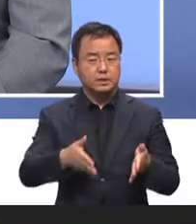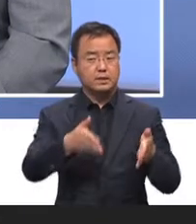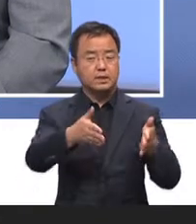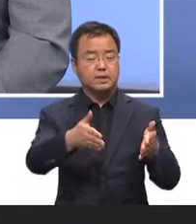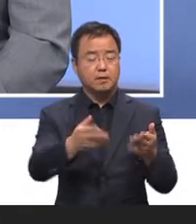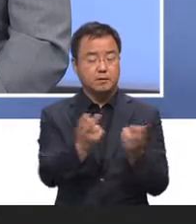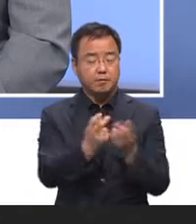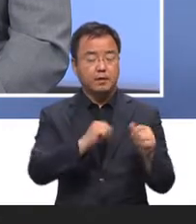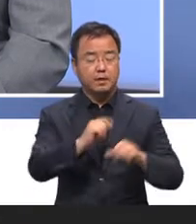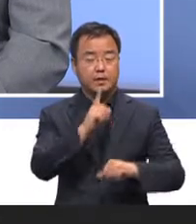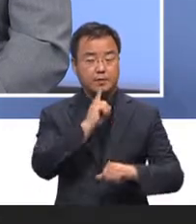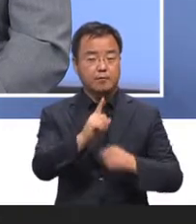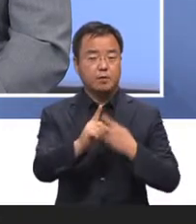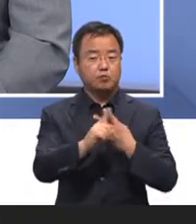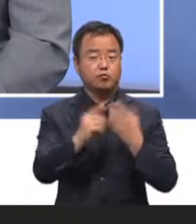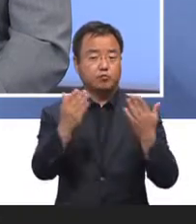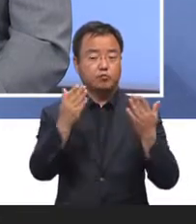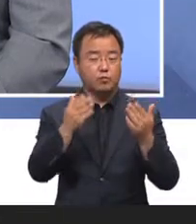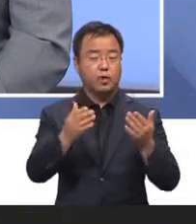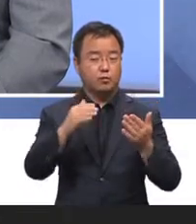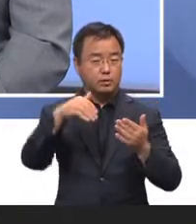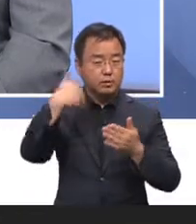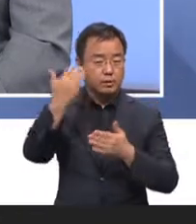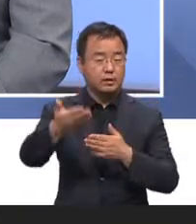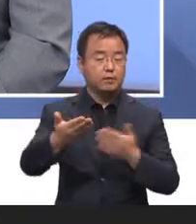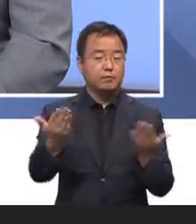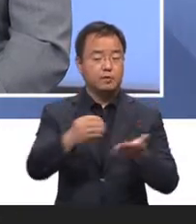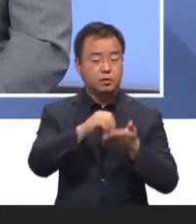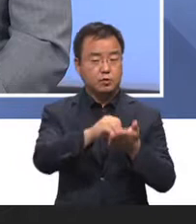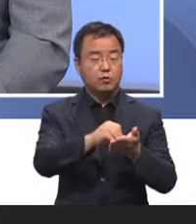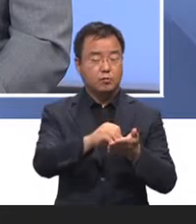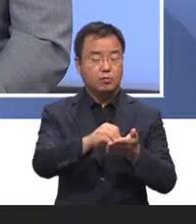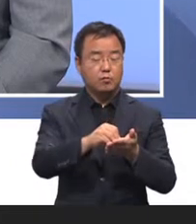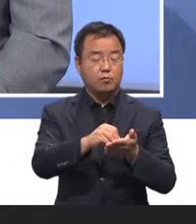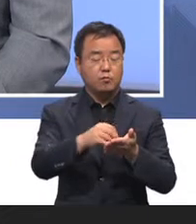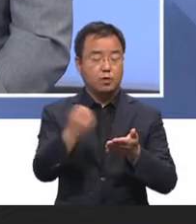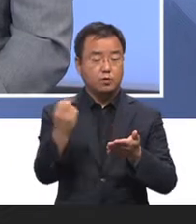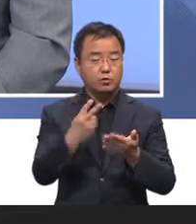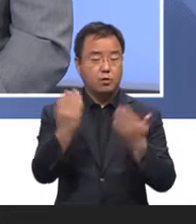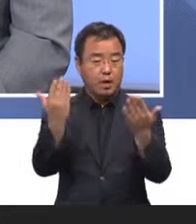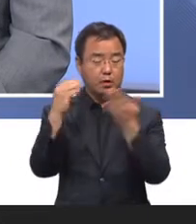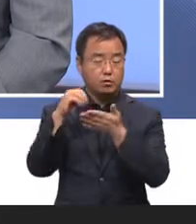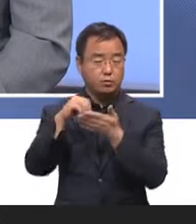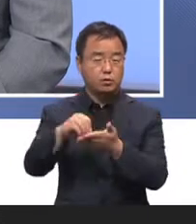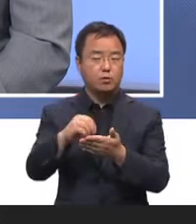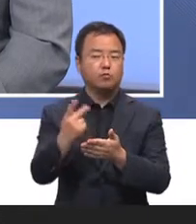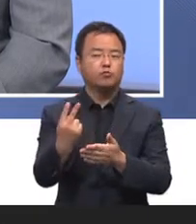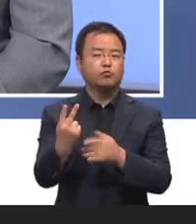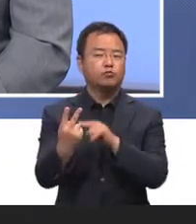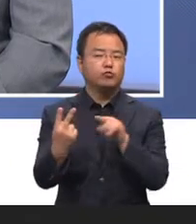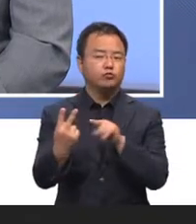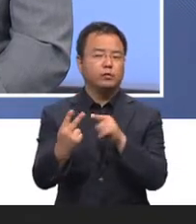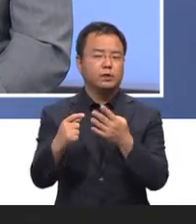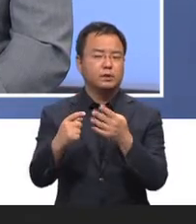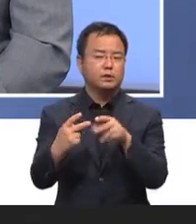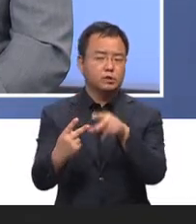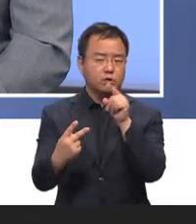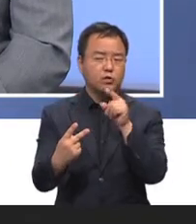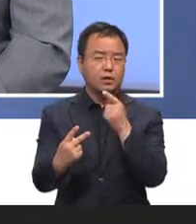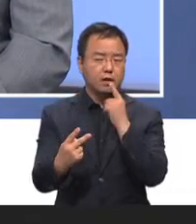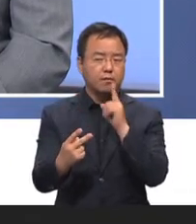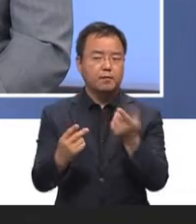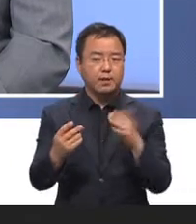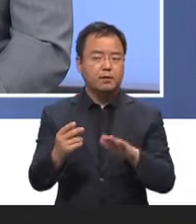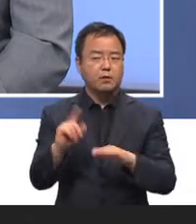중학교 이후에 직업 선택과 취약 중에 쓰지 어떤 것들을 선택할 것인가 이런 얘기인데 어 이런 것들을 좀 구체적으로